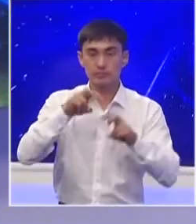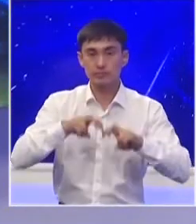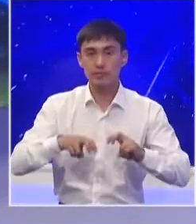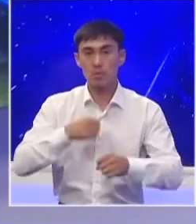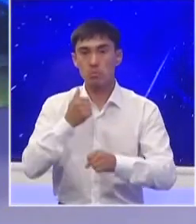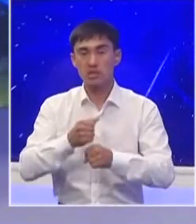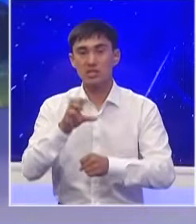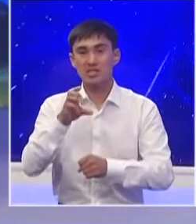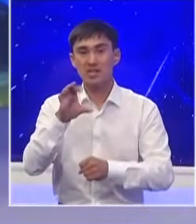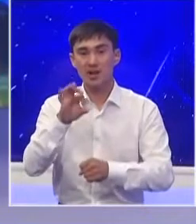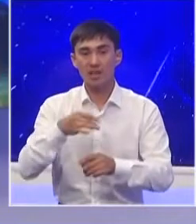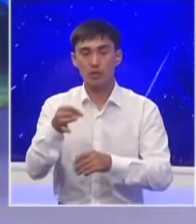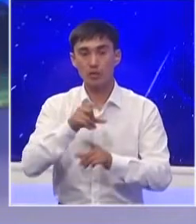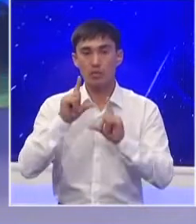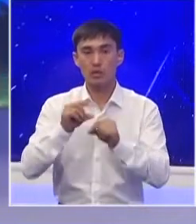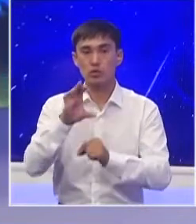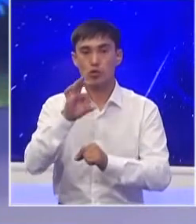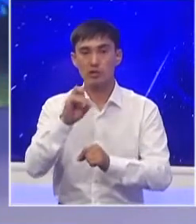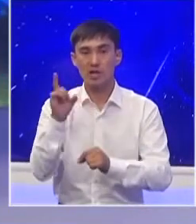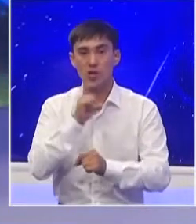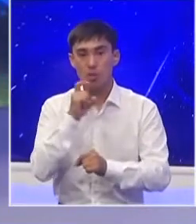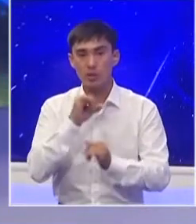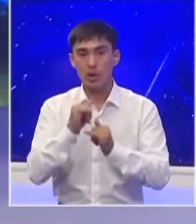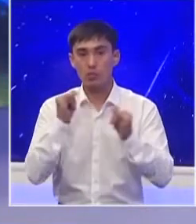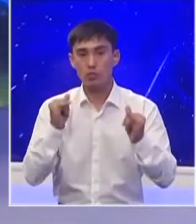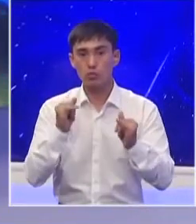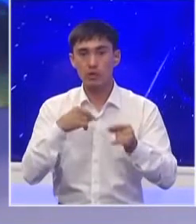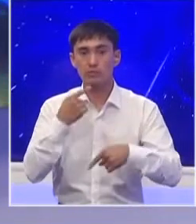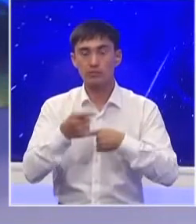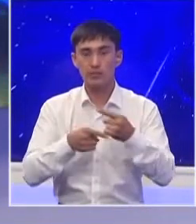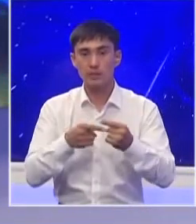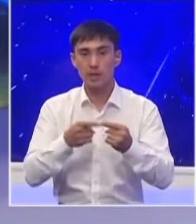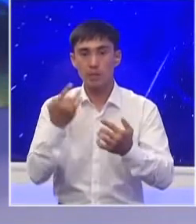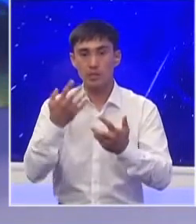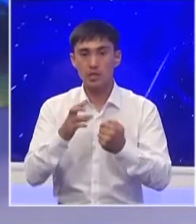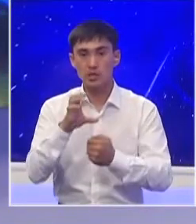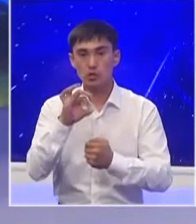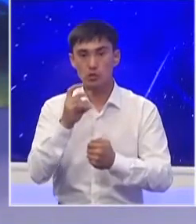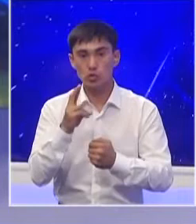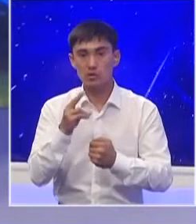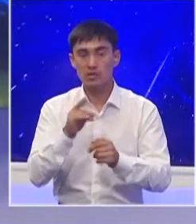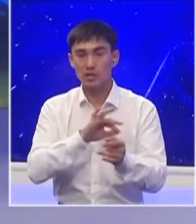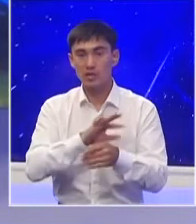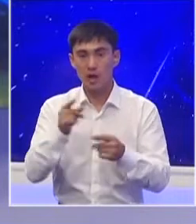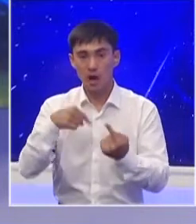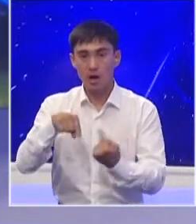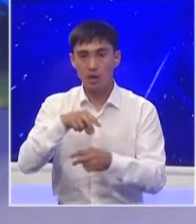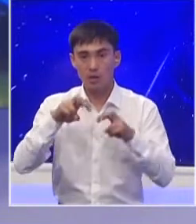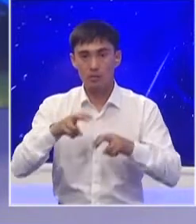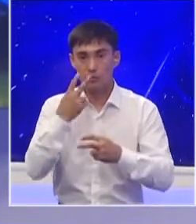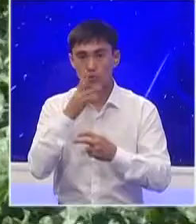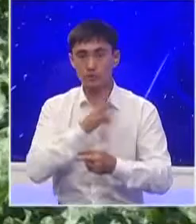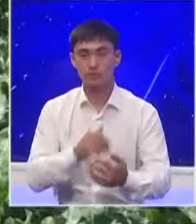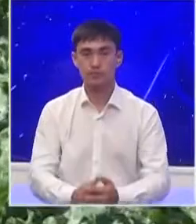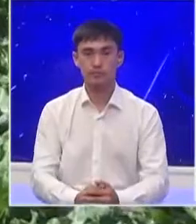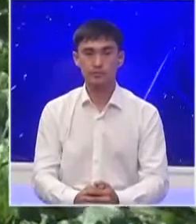бүгін Сарқан ауданына барды. Әлеуметтік экономикалық даму бет алысын бағамдап, бірнеше әлеуметтік нысанды аралады.